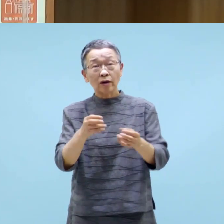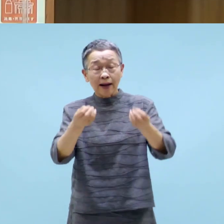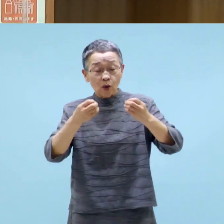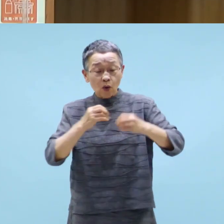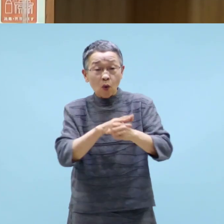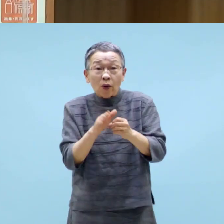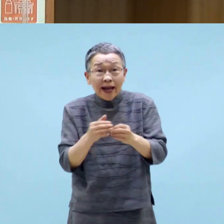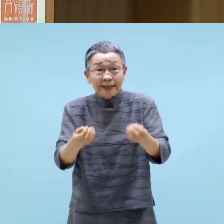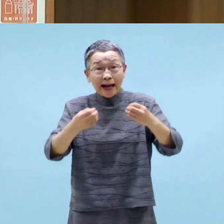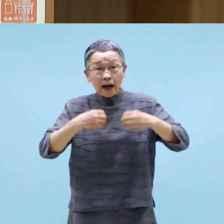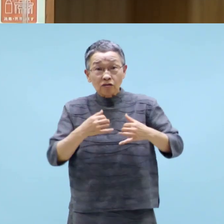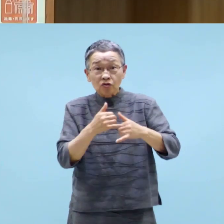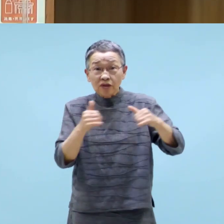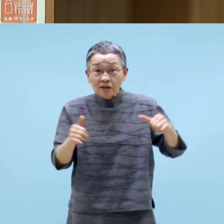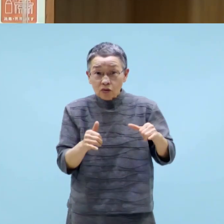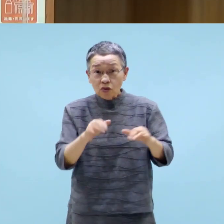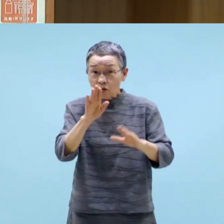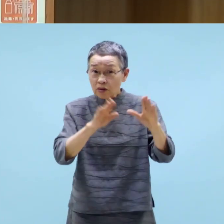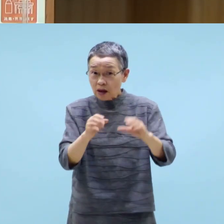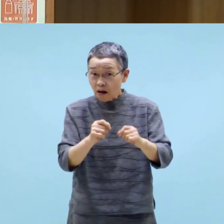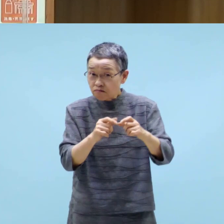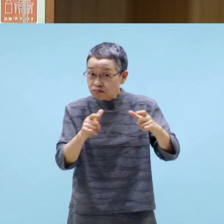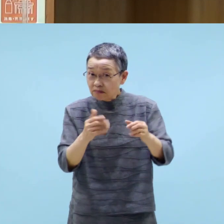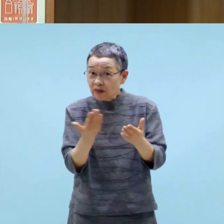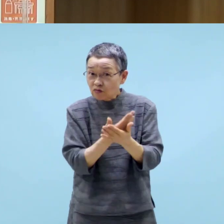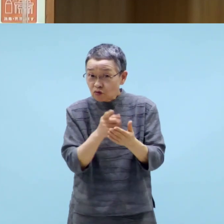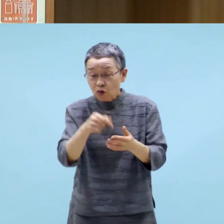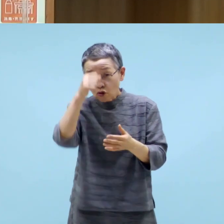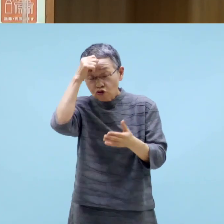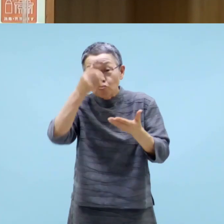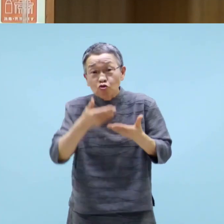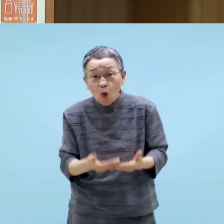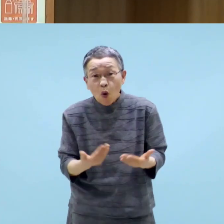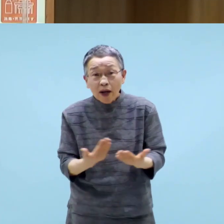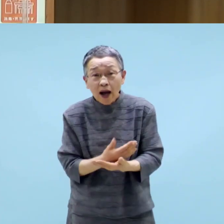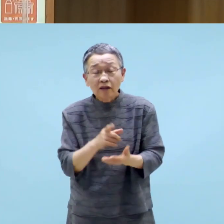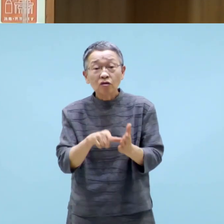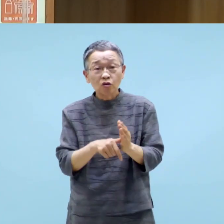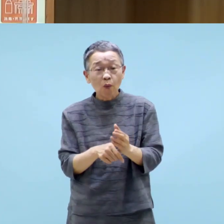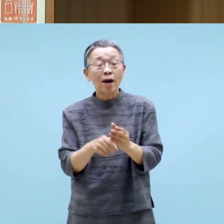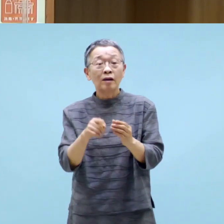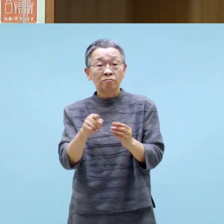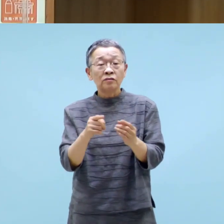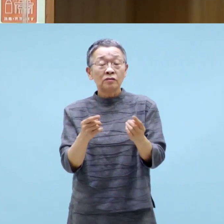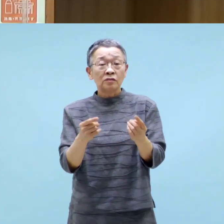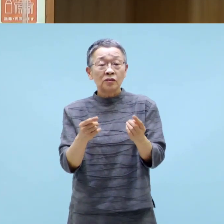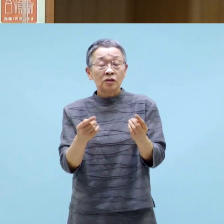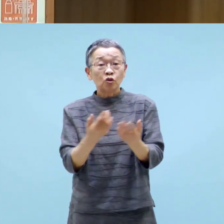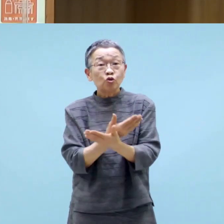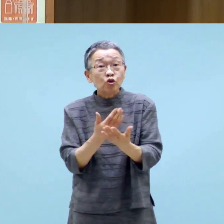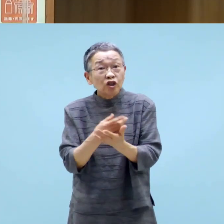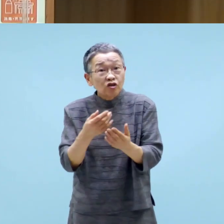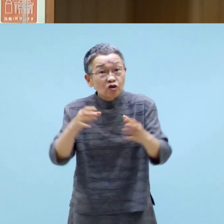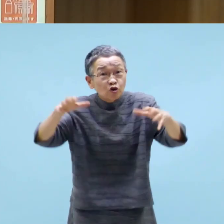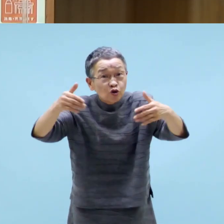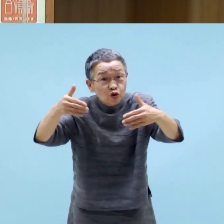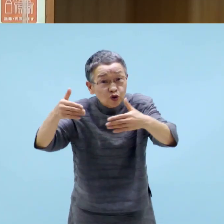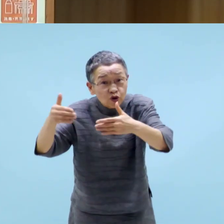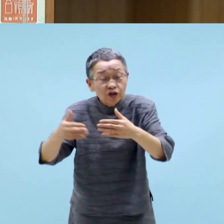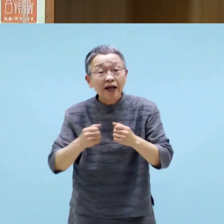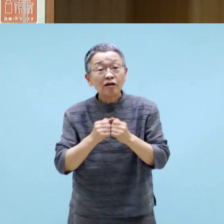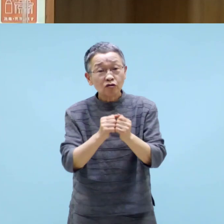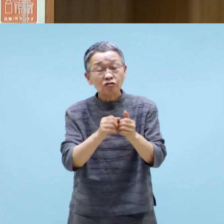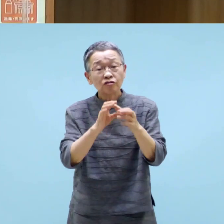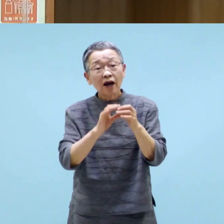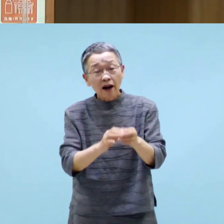ればその感染力や重症化については国で収集しているわけなので、収集しているのでお忙しいとは思う